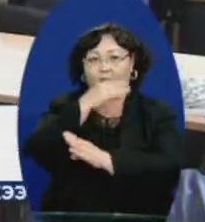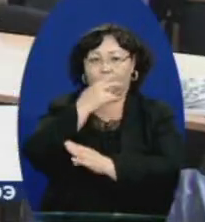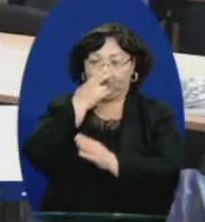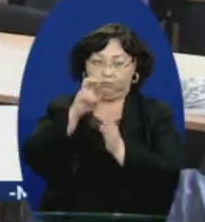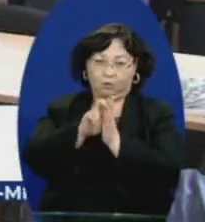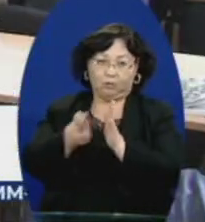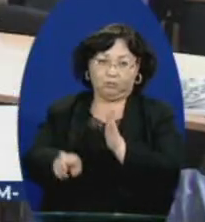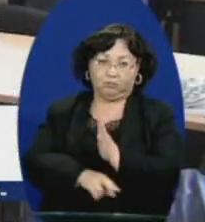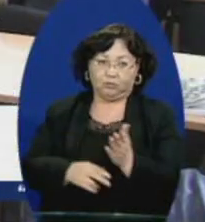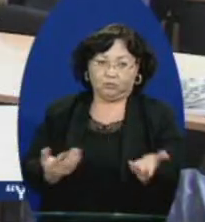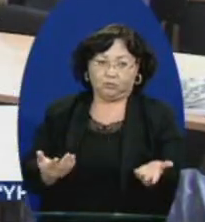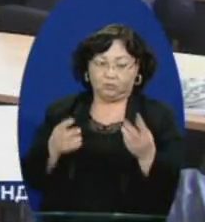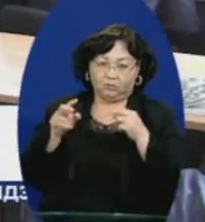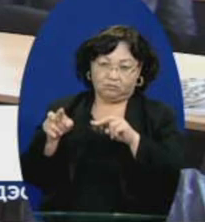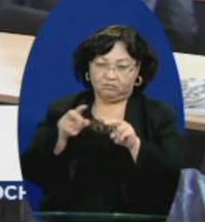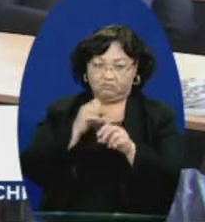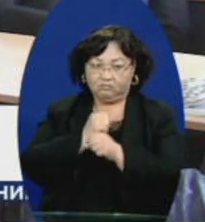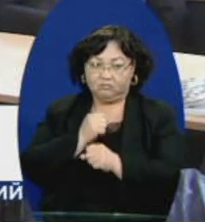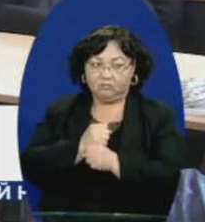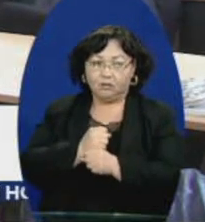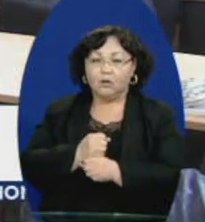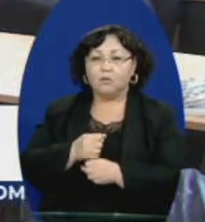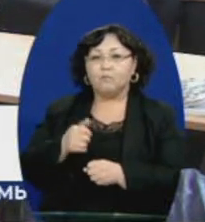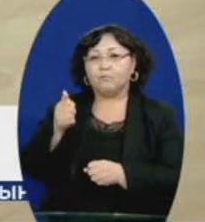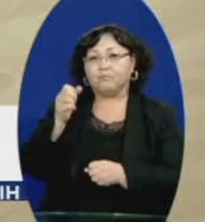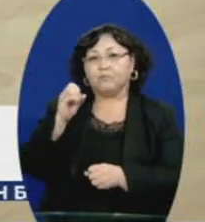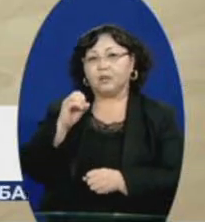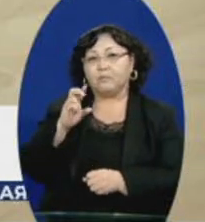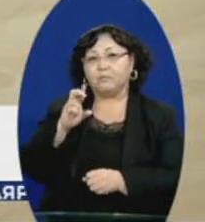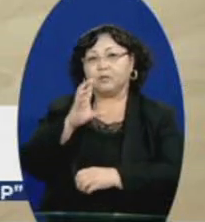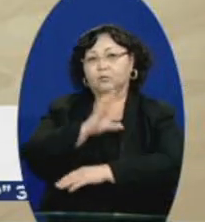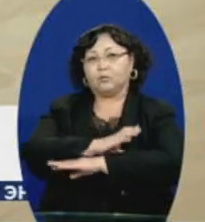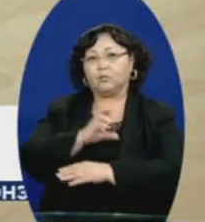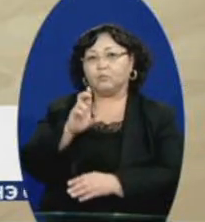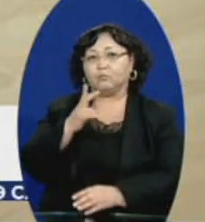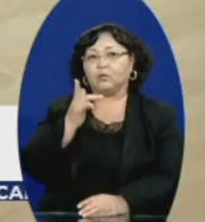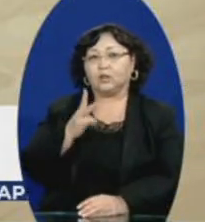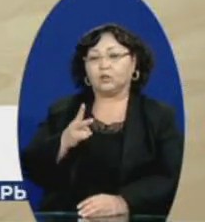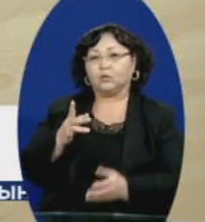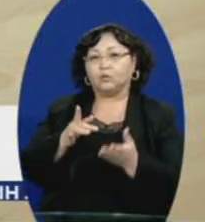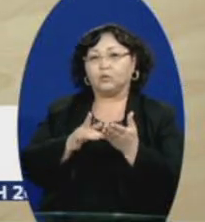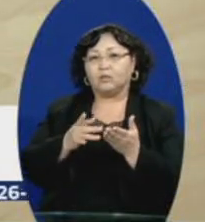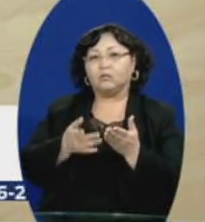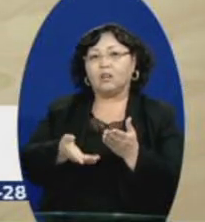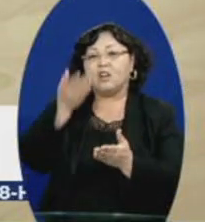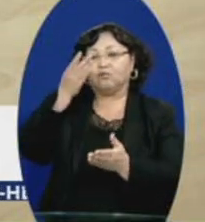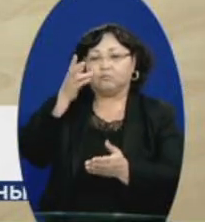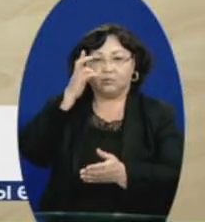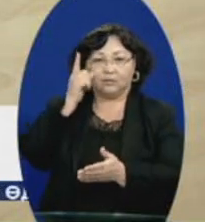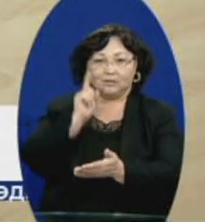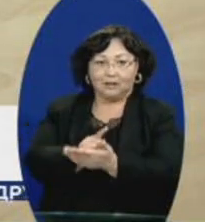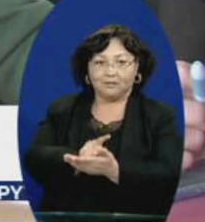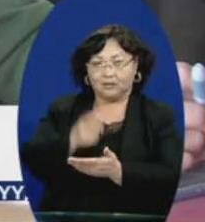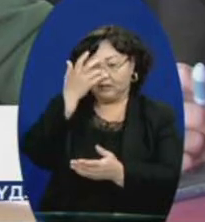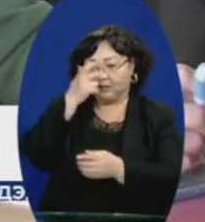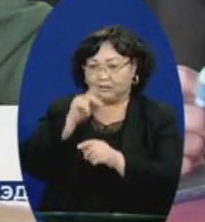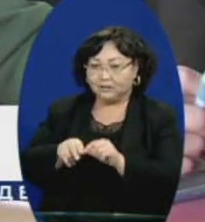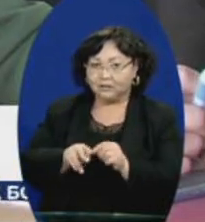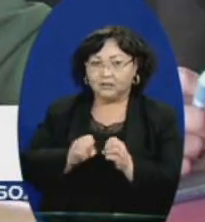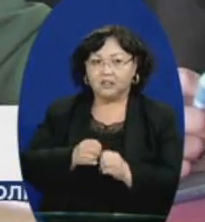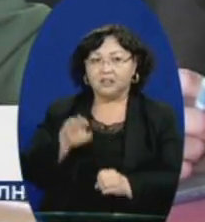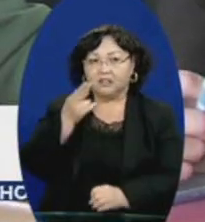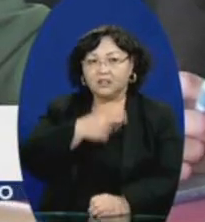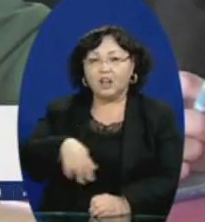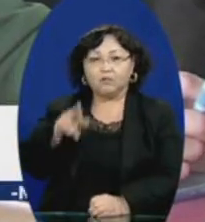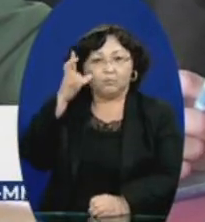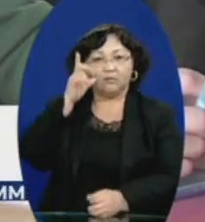тавигдах шаардлагад бүрэн дундаас дээш боловсралтай байх гэж тусгасан. Гэвч засгийн газрын 5 иш ажиллагааны хүрээнд явуулж байгаа шалгалт гэхэд дээд